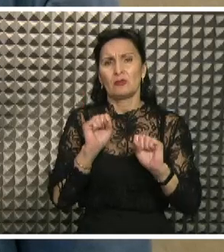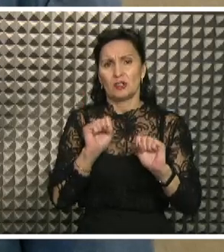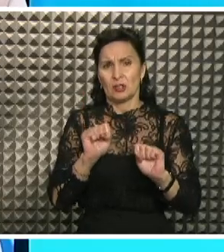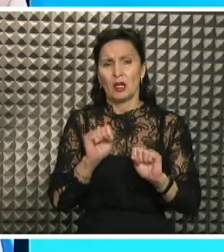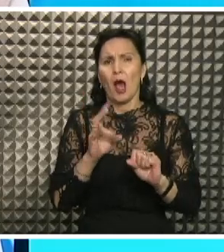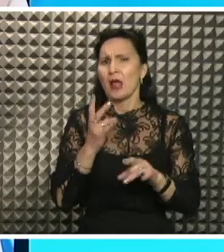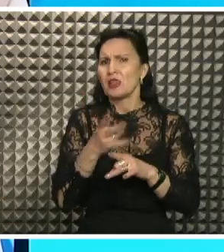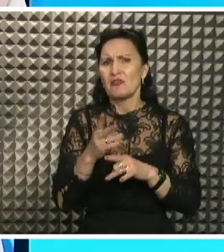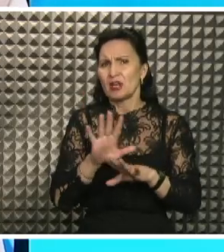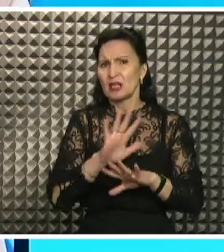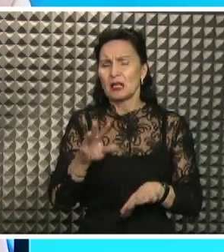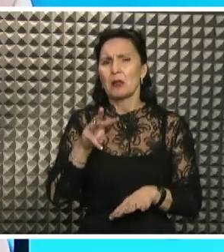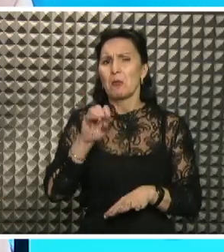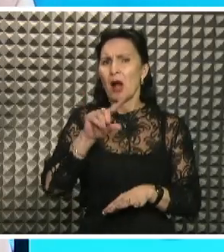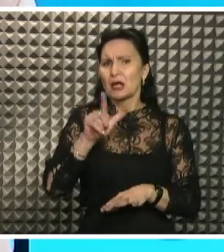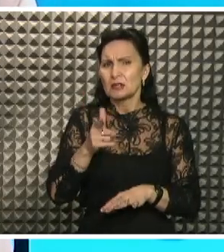А